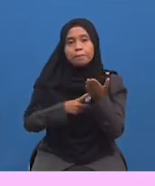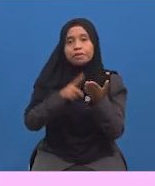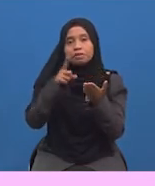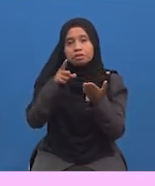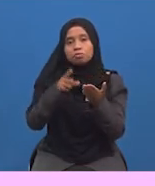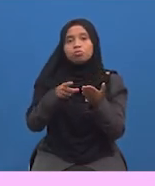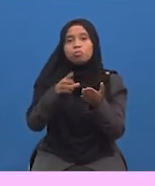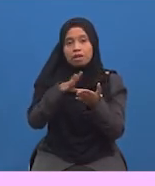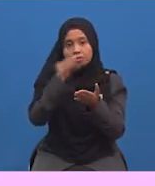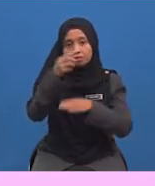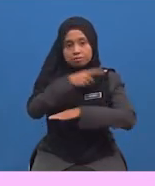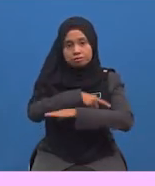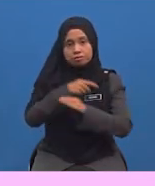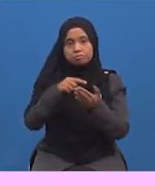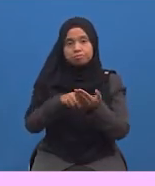pelajari pada hari ini.